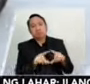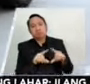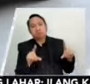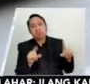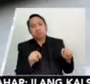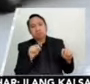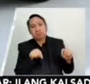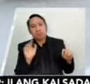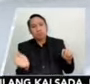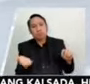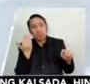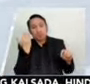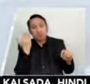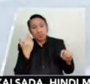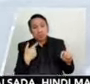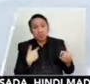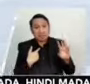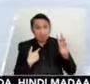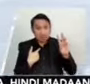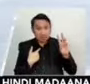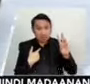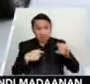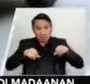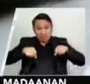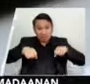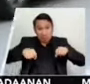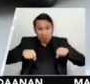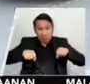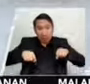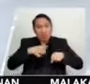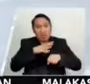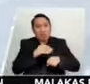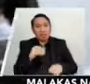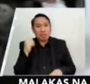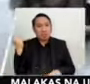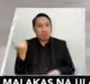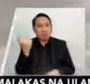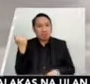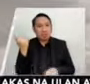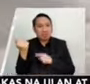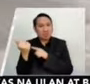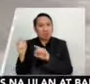yung anim na motorcycle rider at isang ambulansya na walang sakay na pasyente.